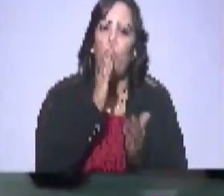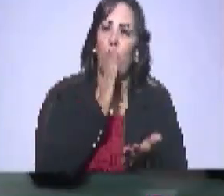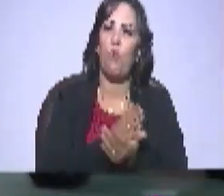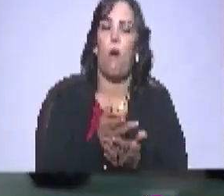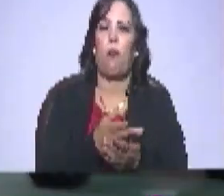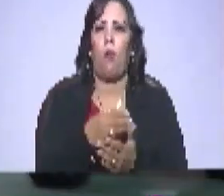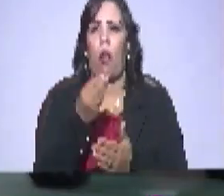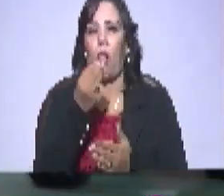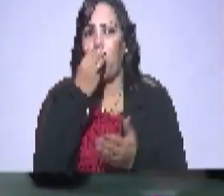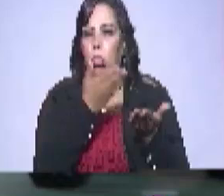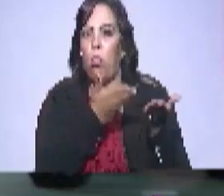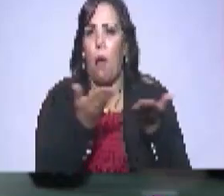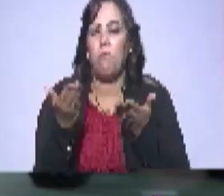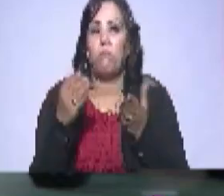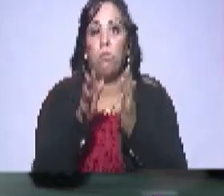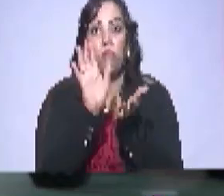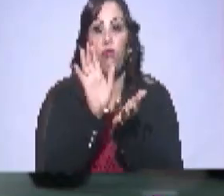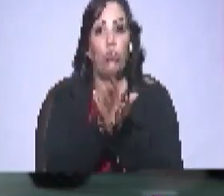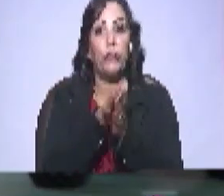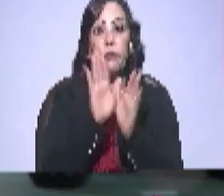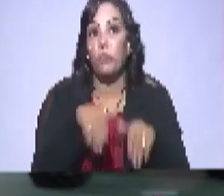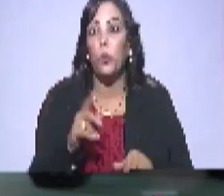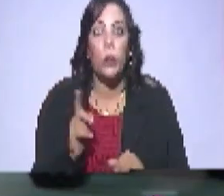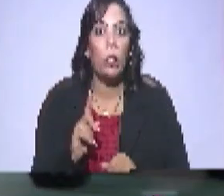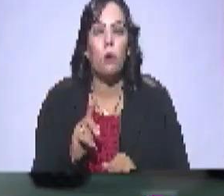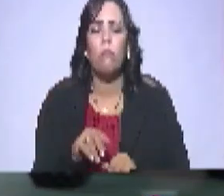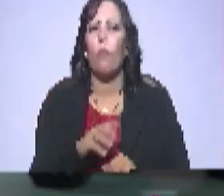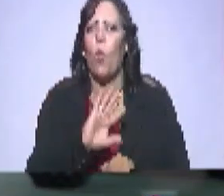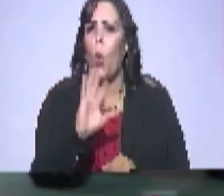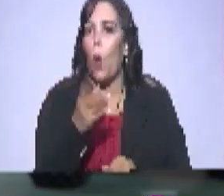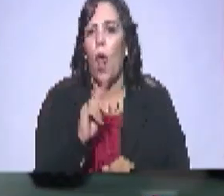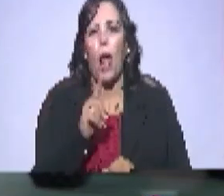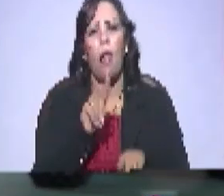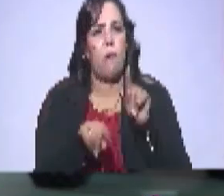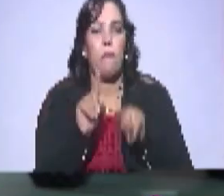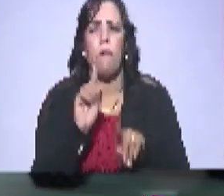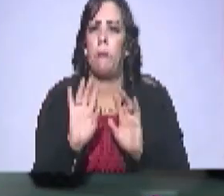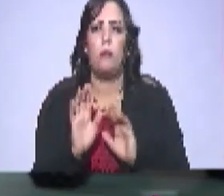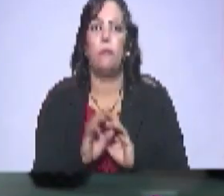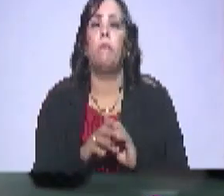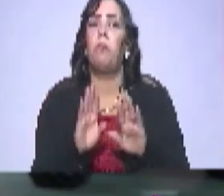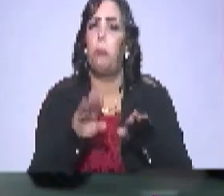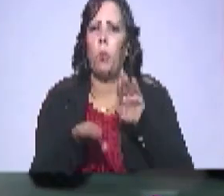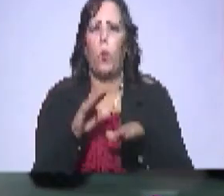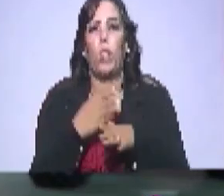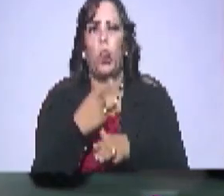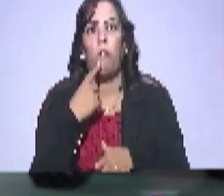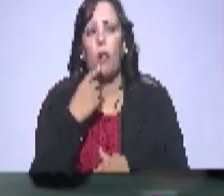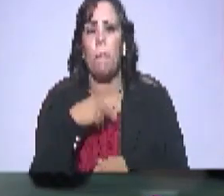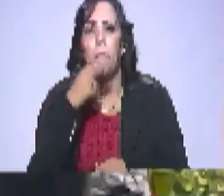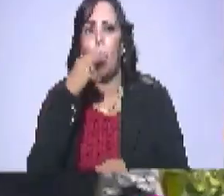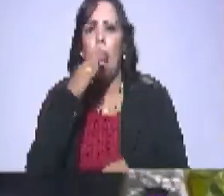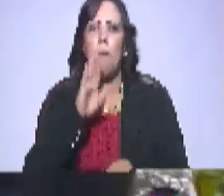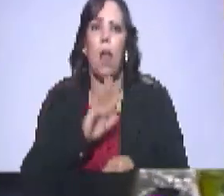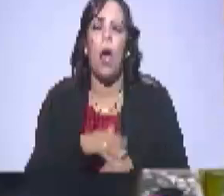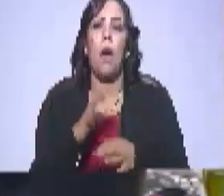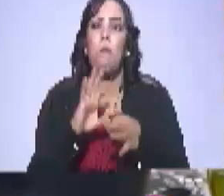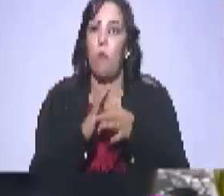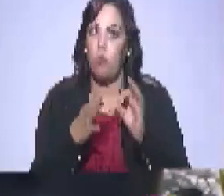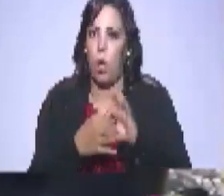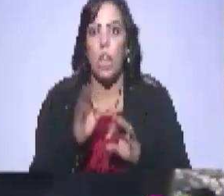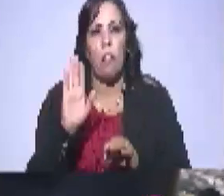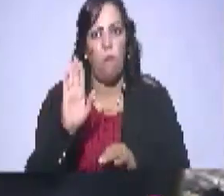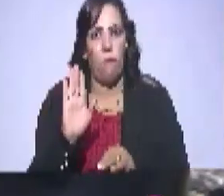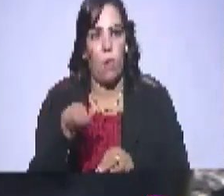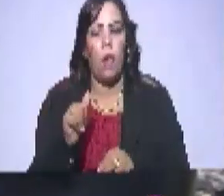بعض المطاعم بيبقى موجود القرش ولا لازم؟ مش في كل المطاعم. موجود. موجود يعني مثلا انا بتكلم عن بورسعيد.